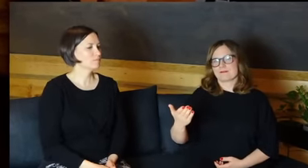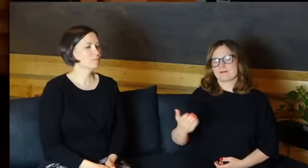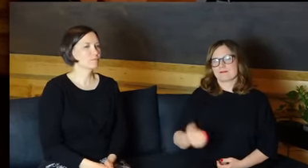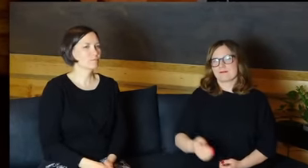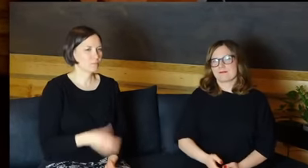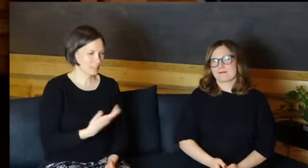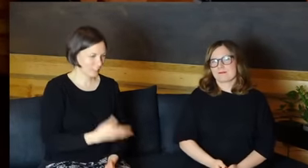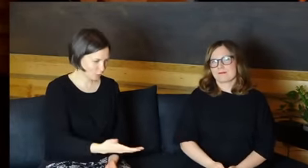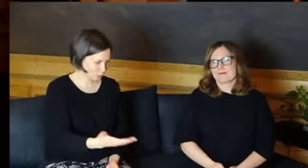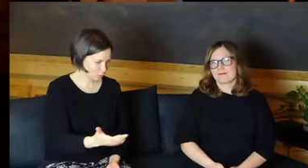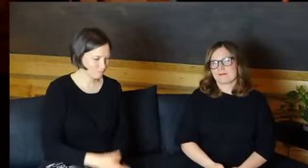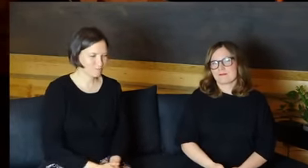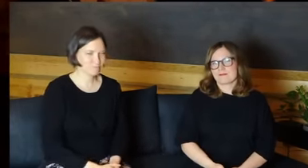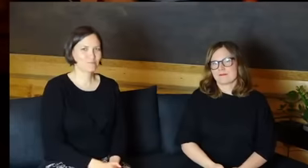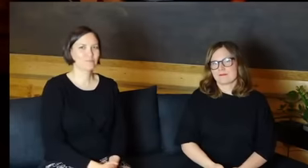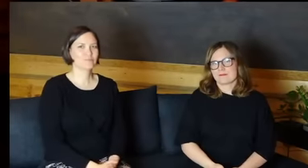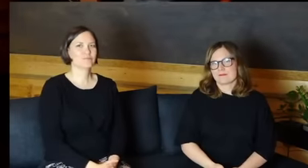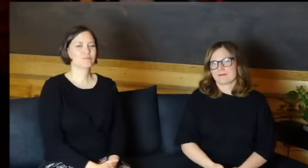Kiitos.